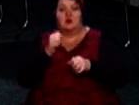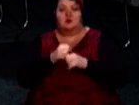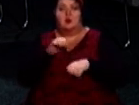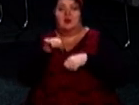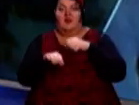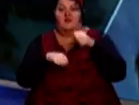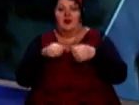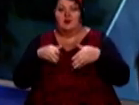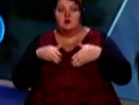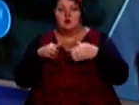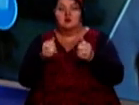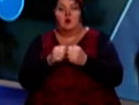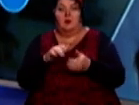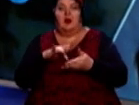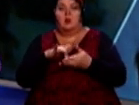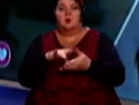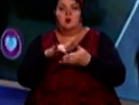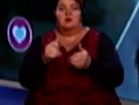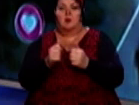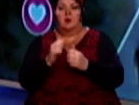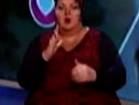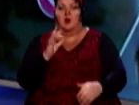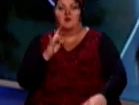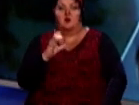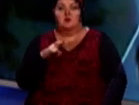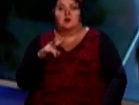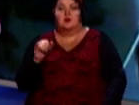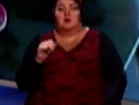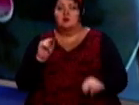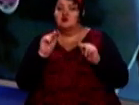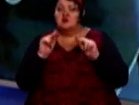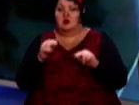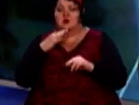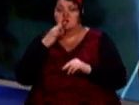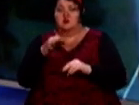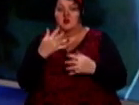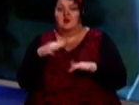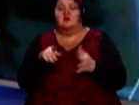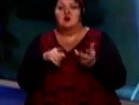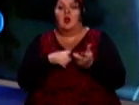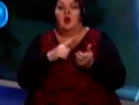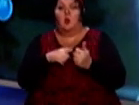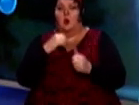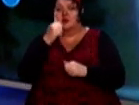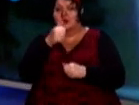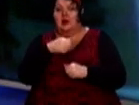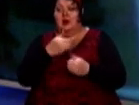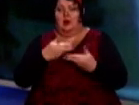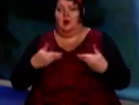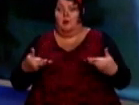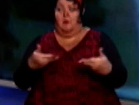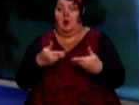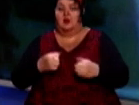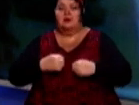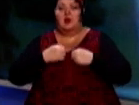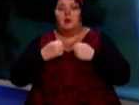велодоріжку біля туриста? Біля Ворскли річки? Чесно скажу, вже котрий рік ми